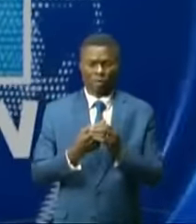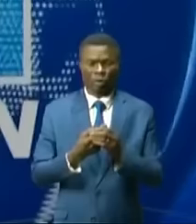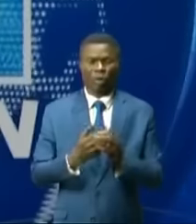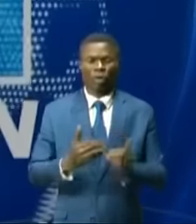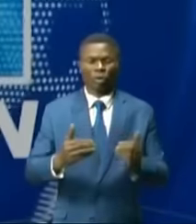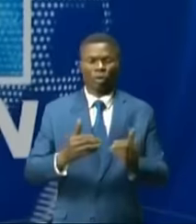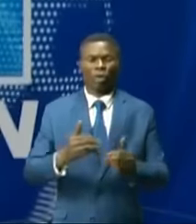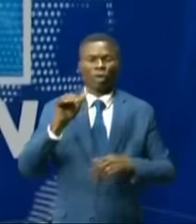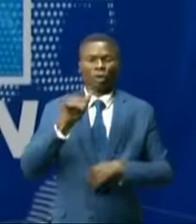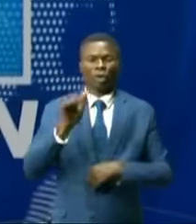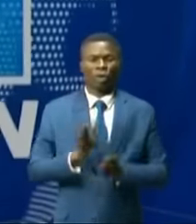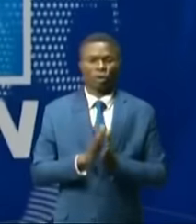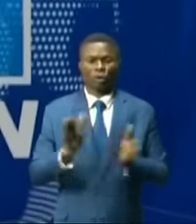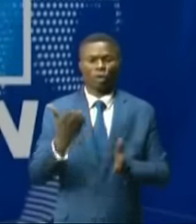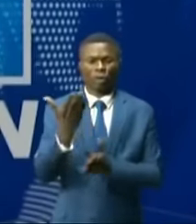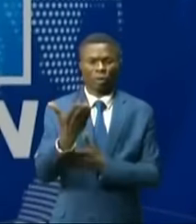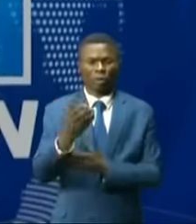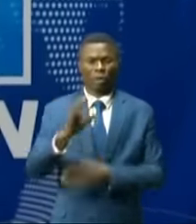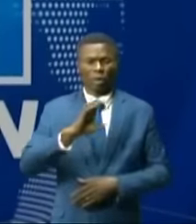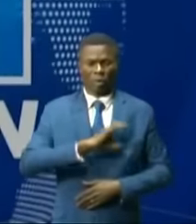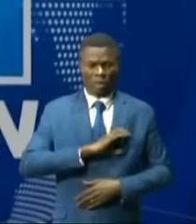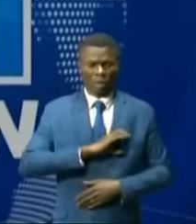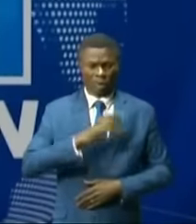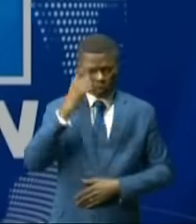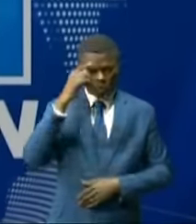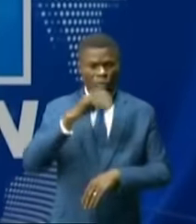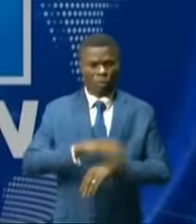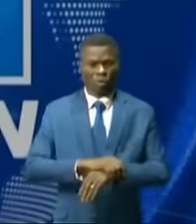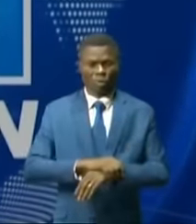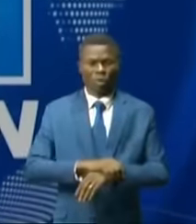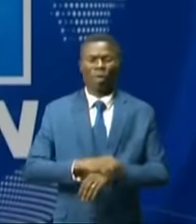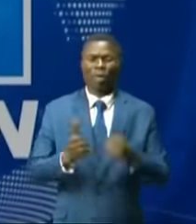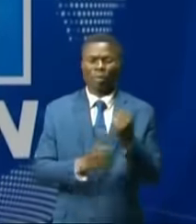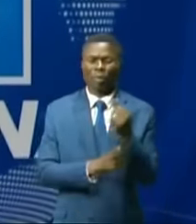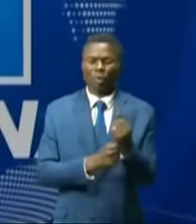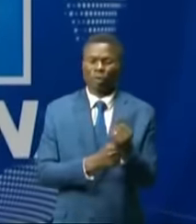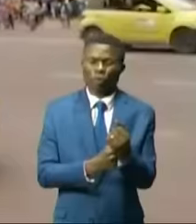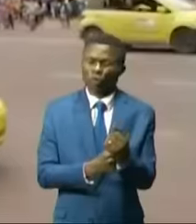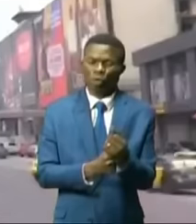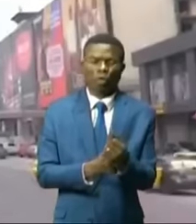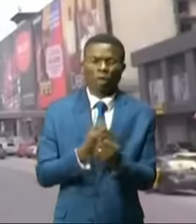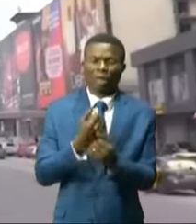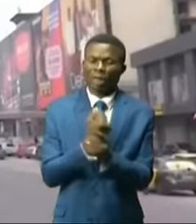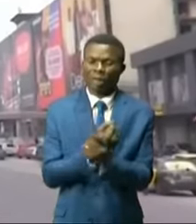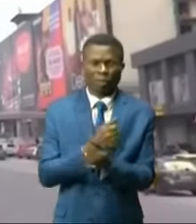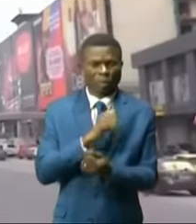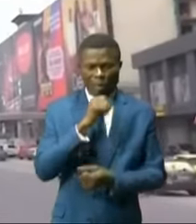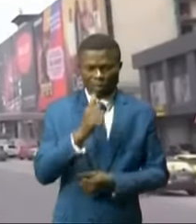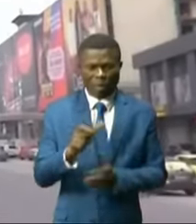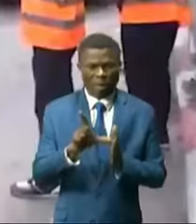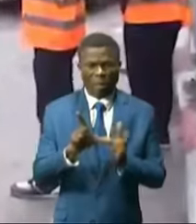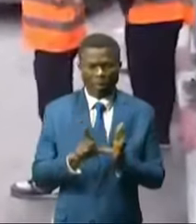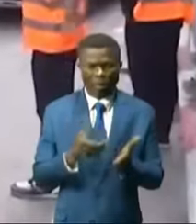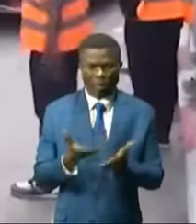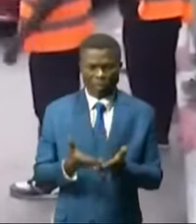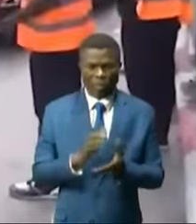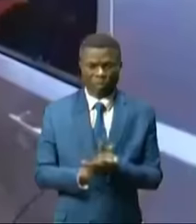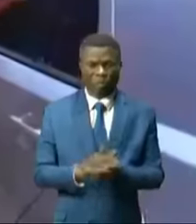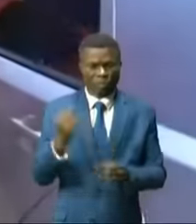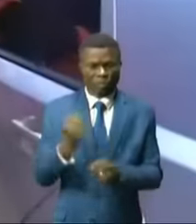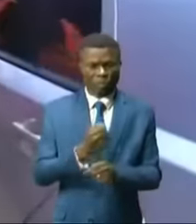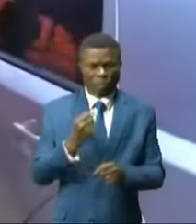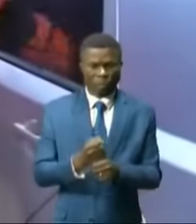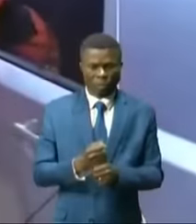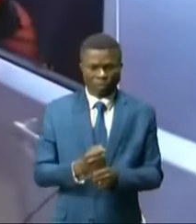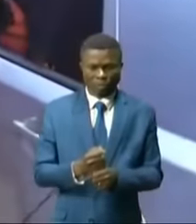de la DGRK fait appel à la police pour faire respecter la loi aux dépendants. Lancée depuis quelques mois, l'opération